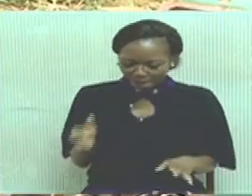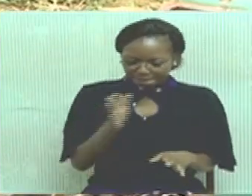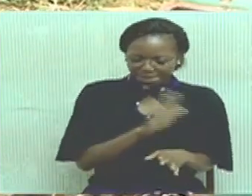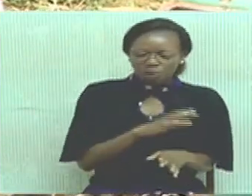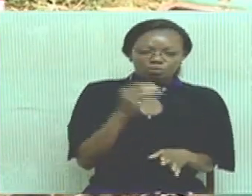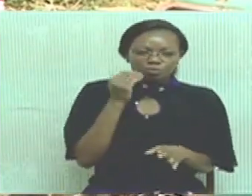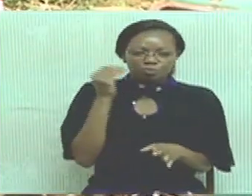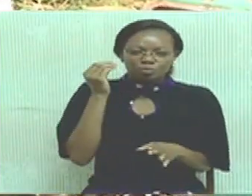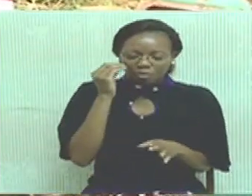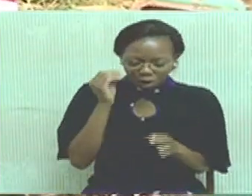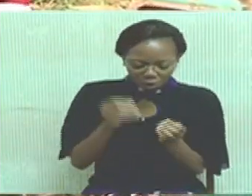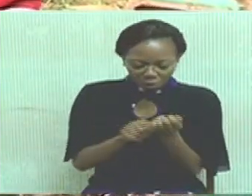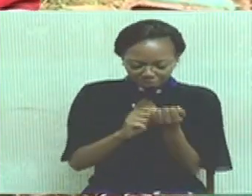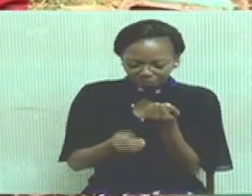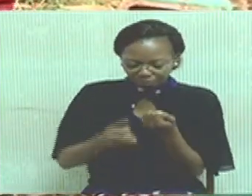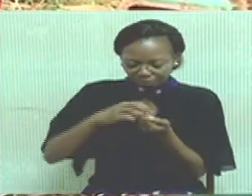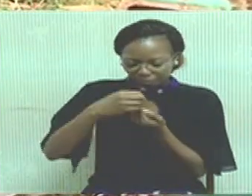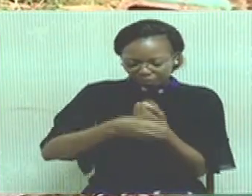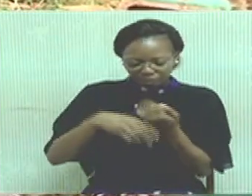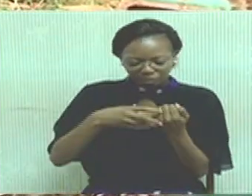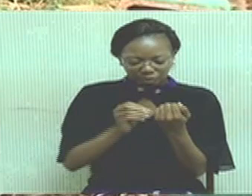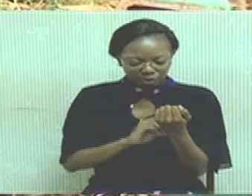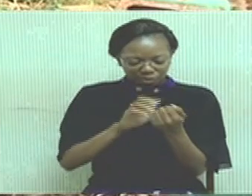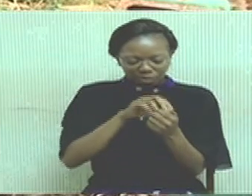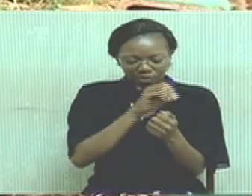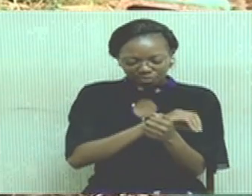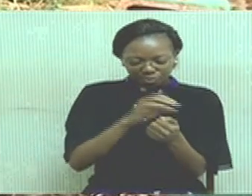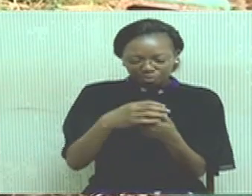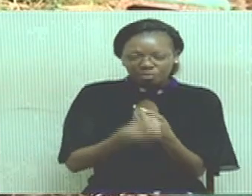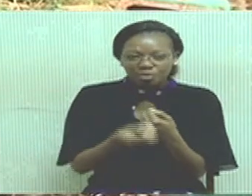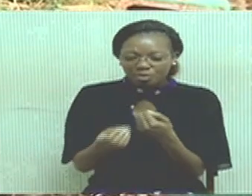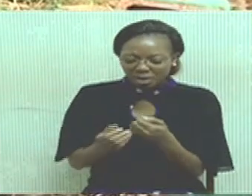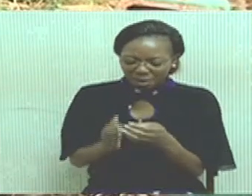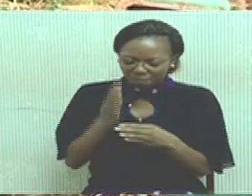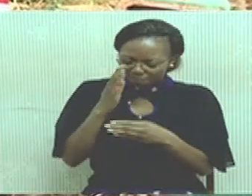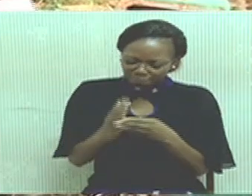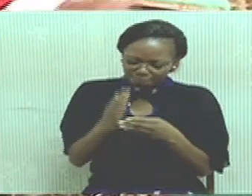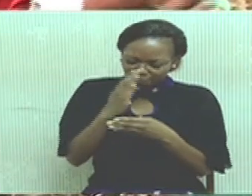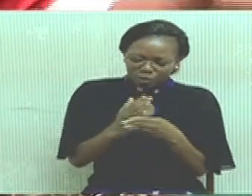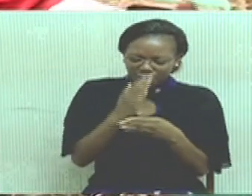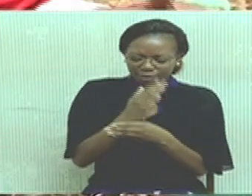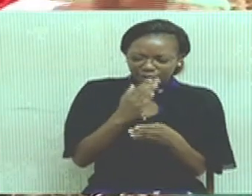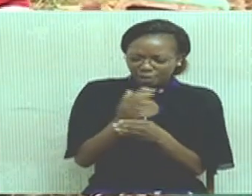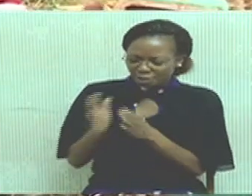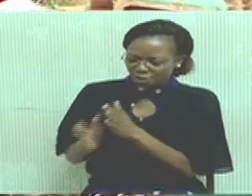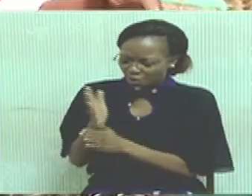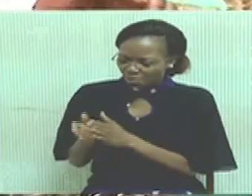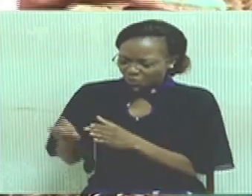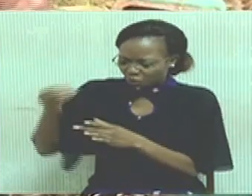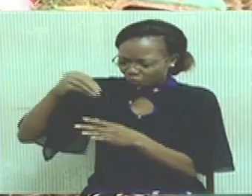sana. Sasa kuna hii wakati tumevuna mahindi. Kishafuna mahindi, kuna zile mahindi